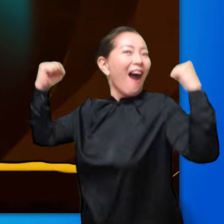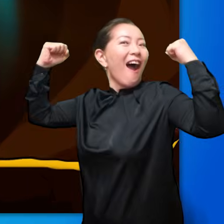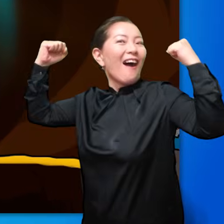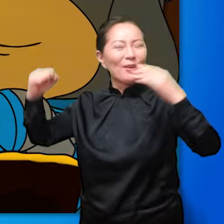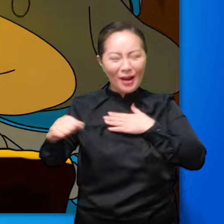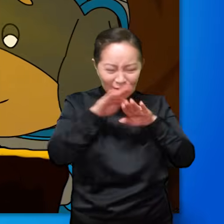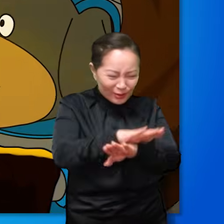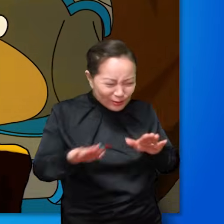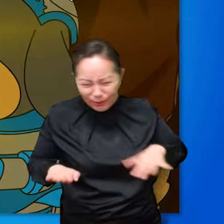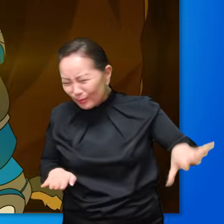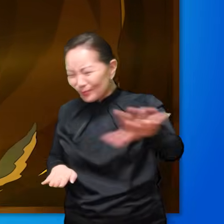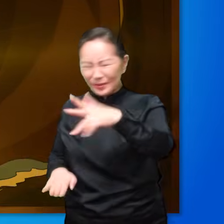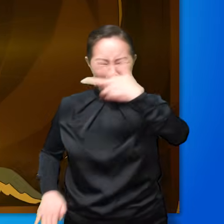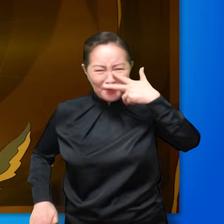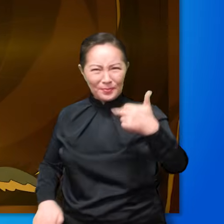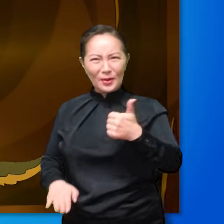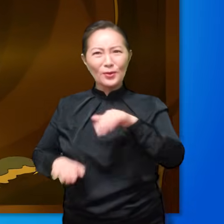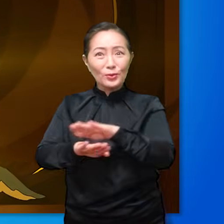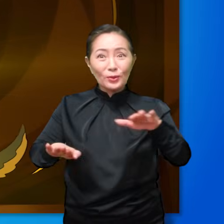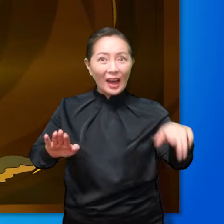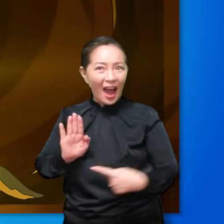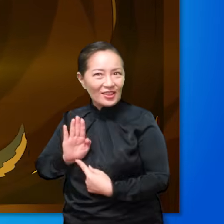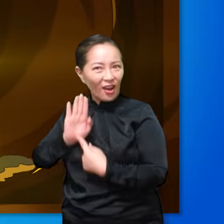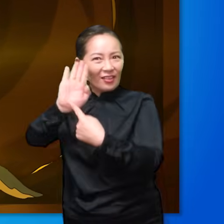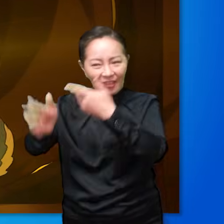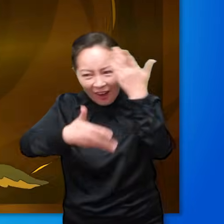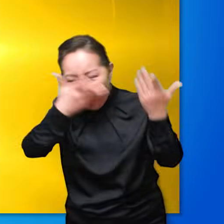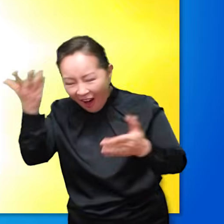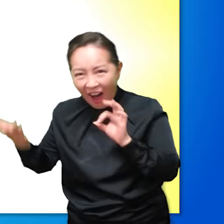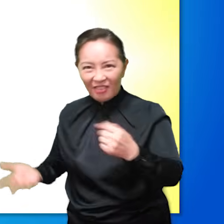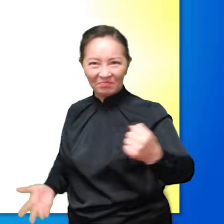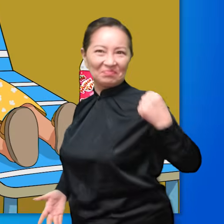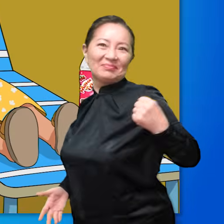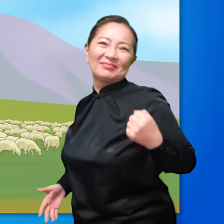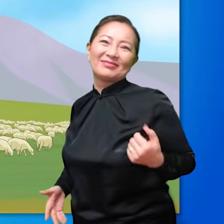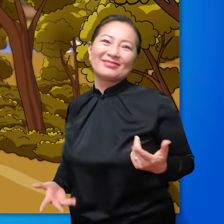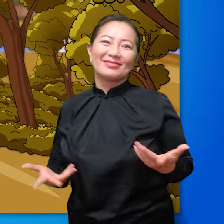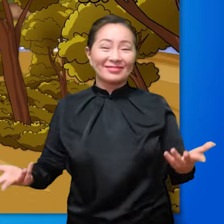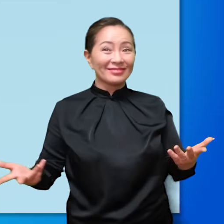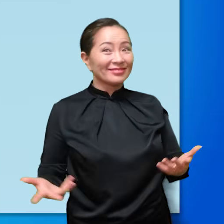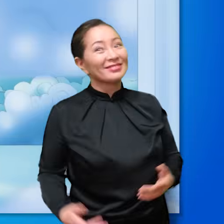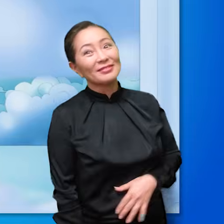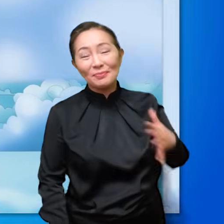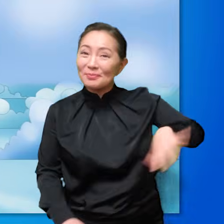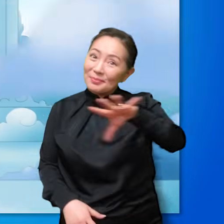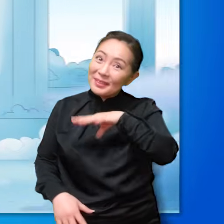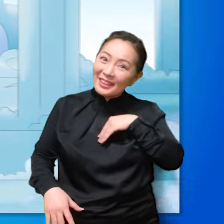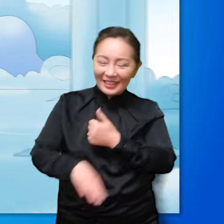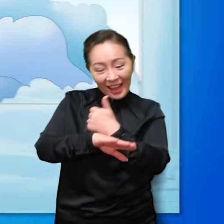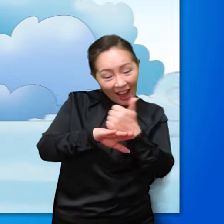хөргөн супер хүчтэй бүгдүүд хайж олноо. Бид адал явдлын